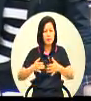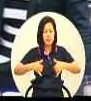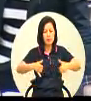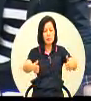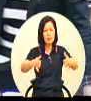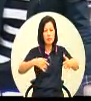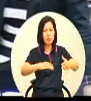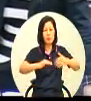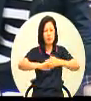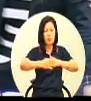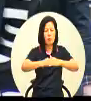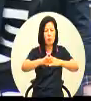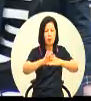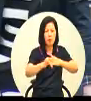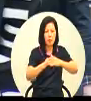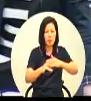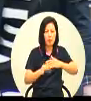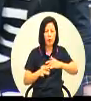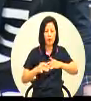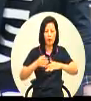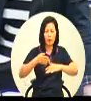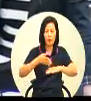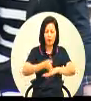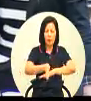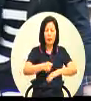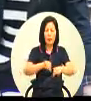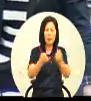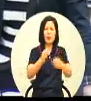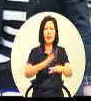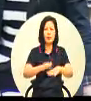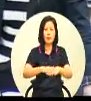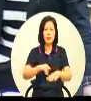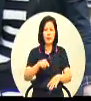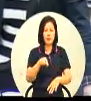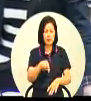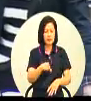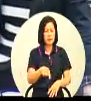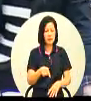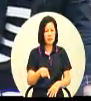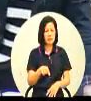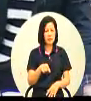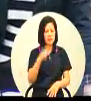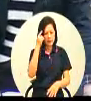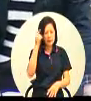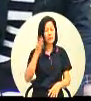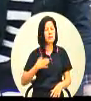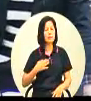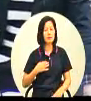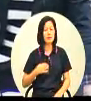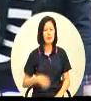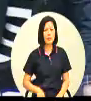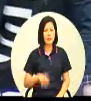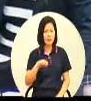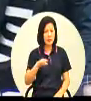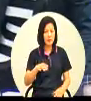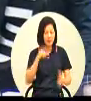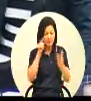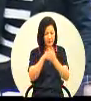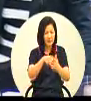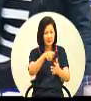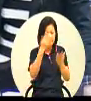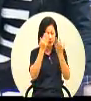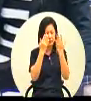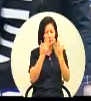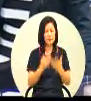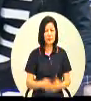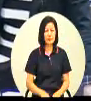一个耐用性的一个变化性。我想这是一个基本的概念，对不对？所以本席在特别去凸显嘛，今仔日